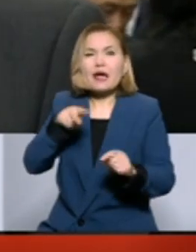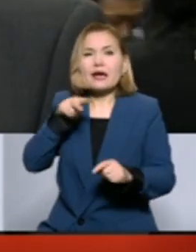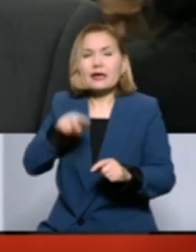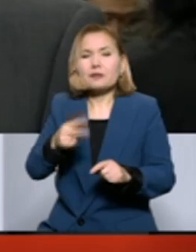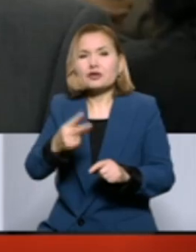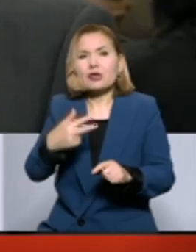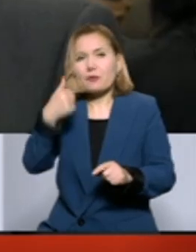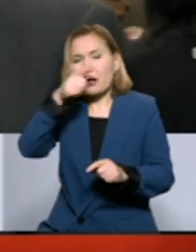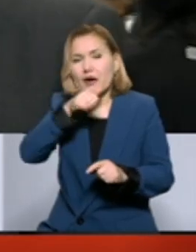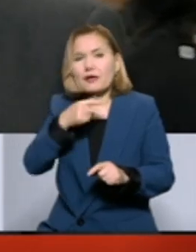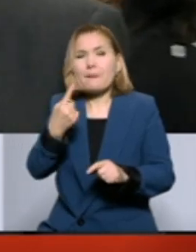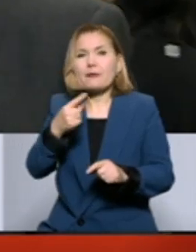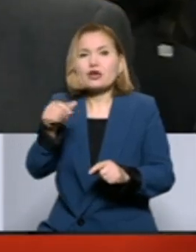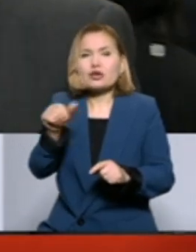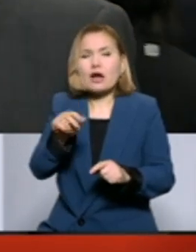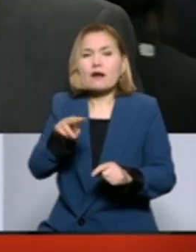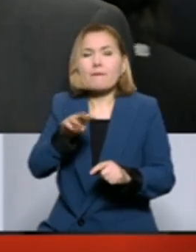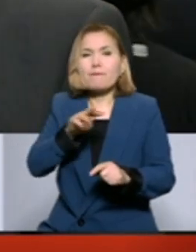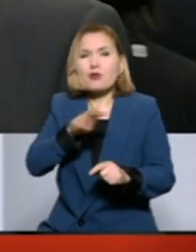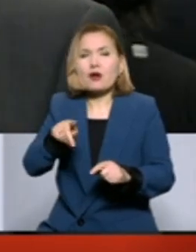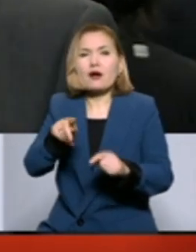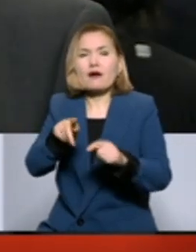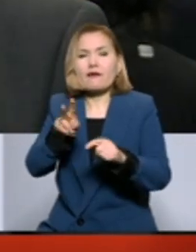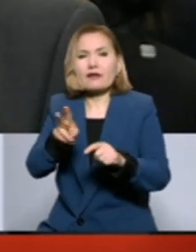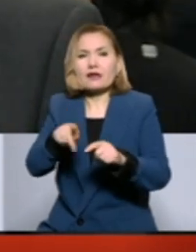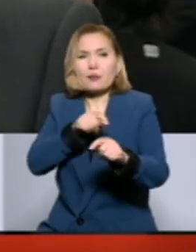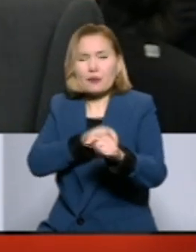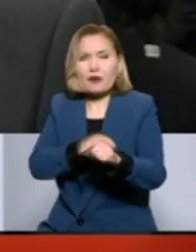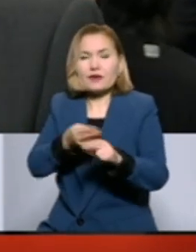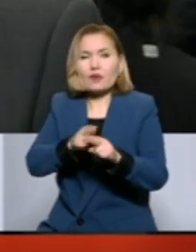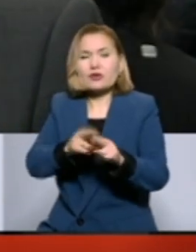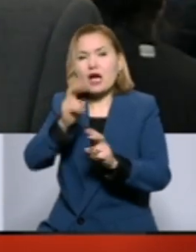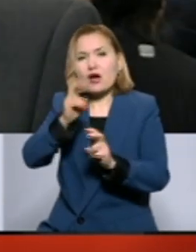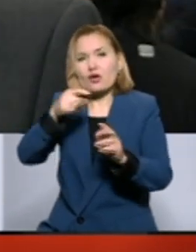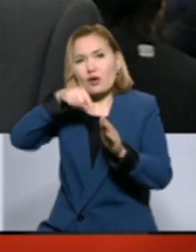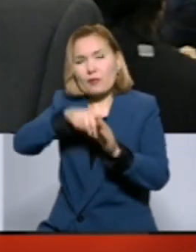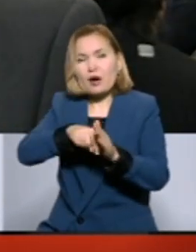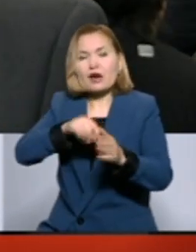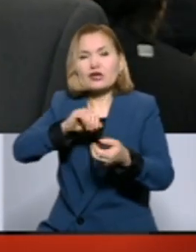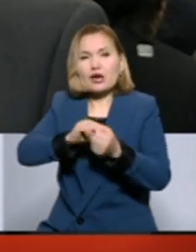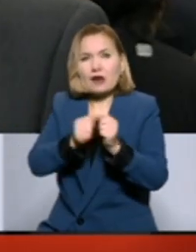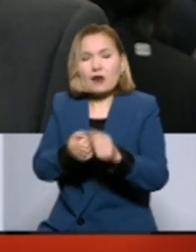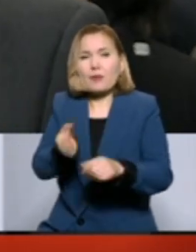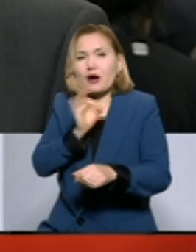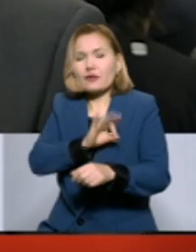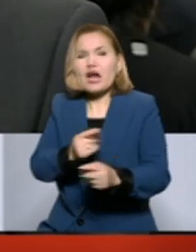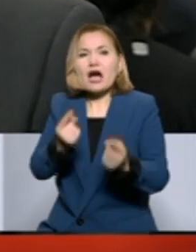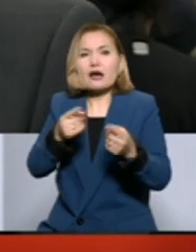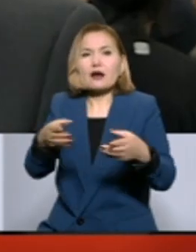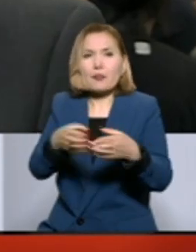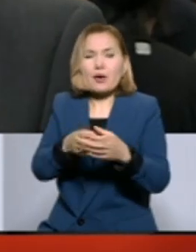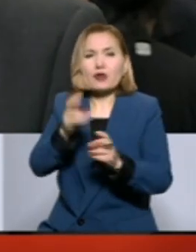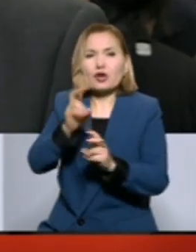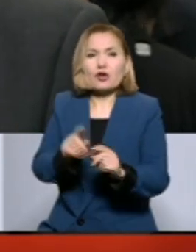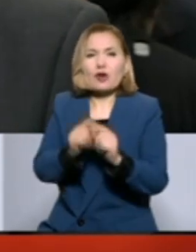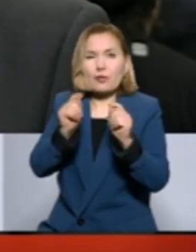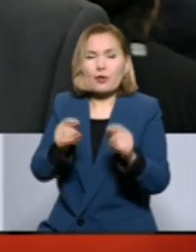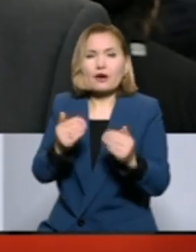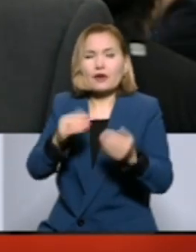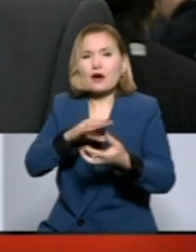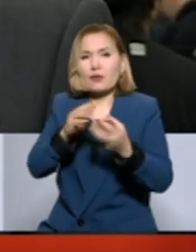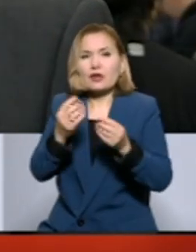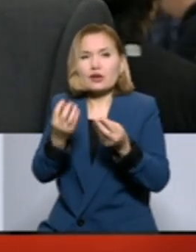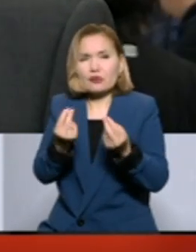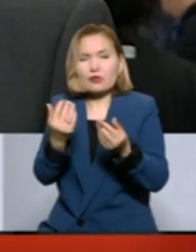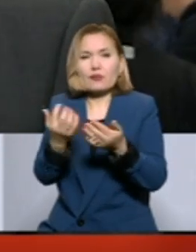2023 жылы 1,5 миллион шаршы шақырым аумақты геологиялық барлау үшін ашты. Екіншіден біз ірі компаниялармен бірлесіп жұмыс істеп, бүгінде жемісін